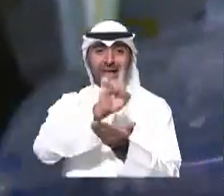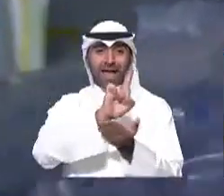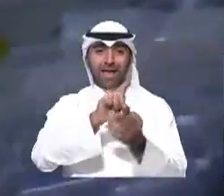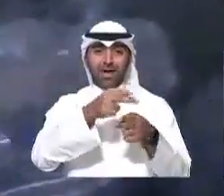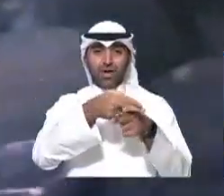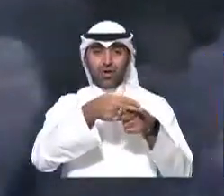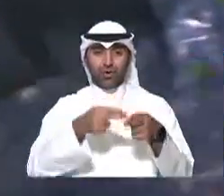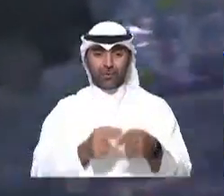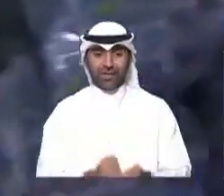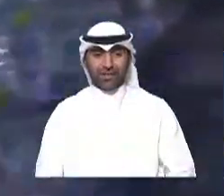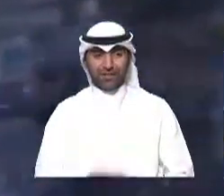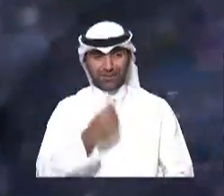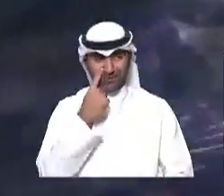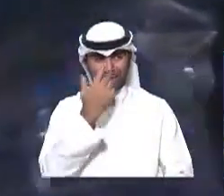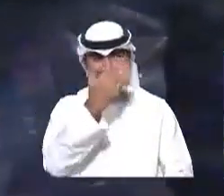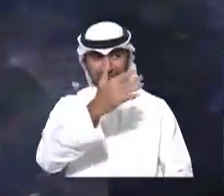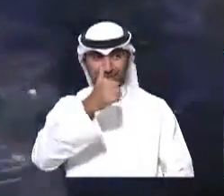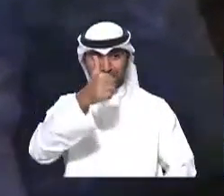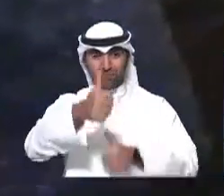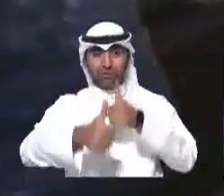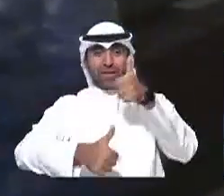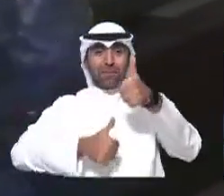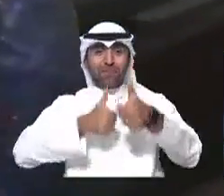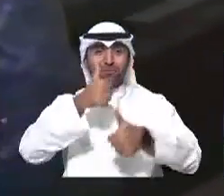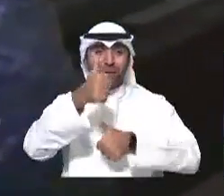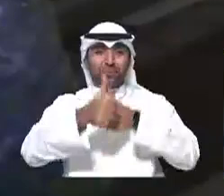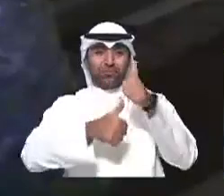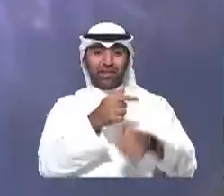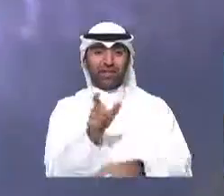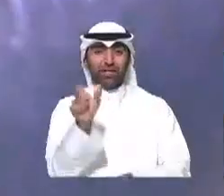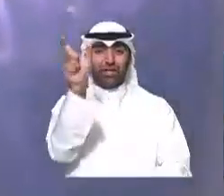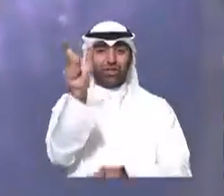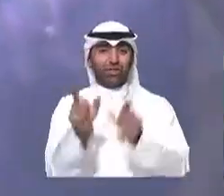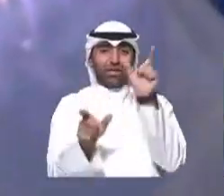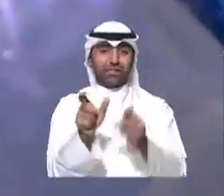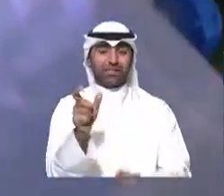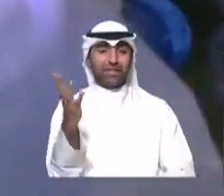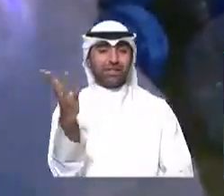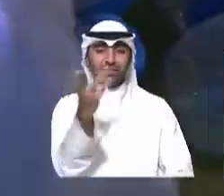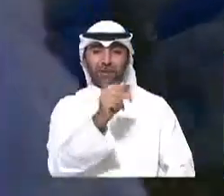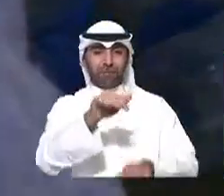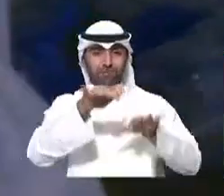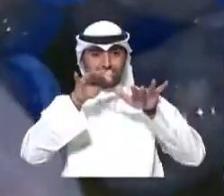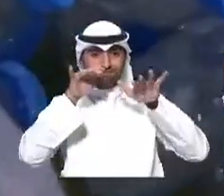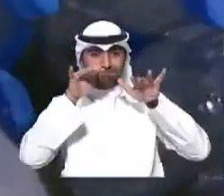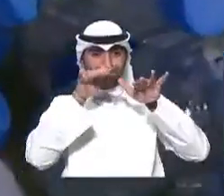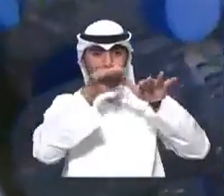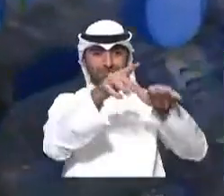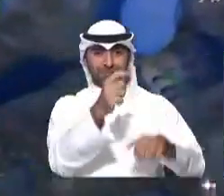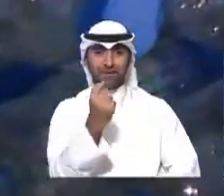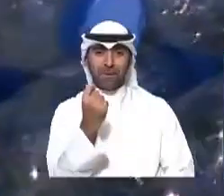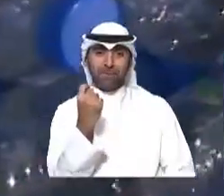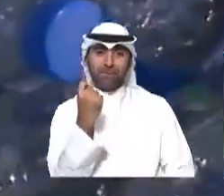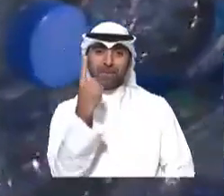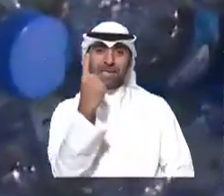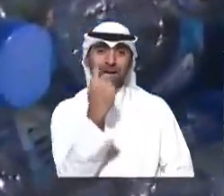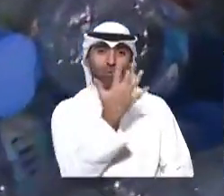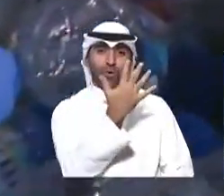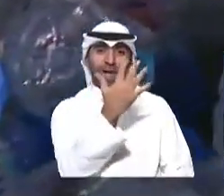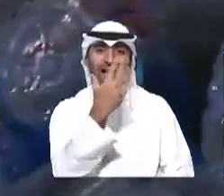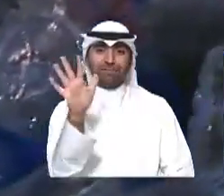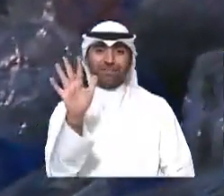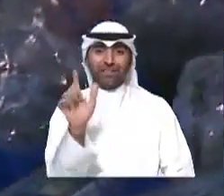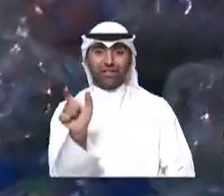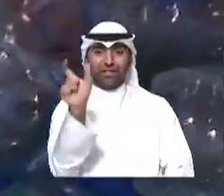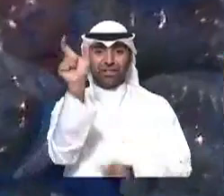تخلل المسابقة عدة فعاليات مبتكرة وأفكار لحماية البيئة وجوائز قيمة. أكبر عدد راح يتم